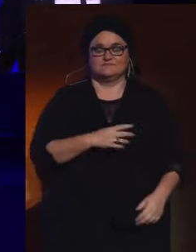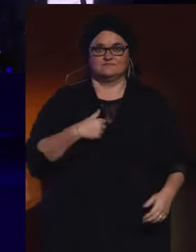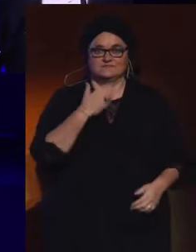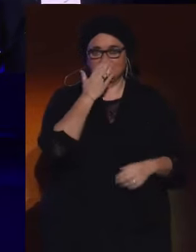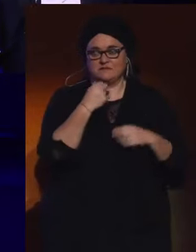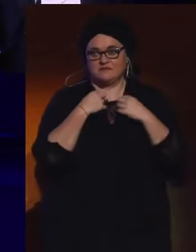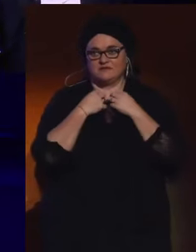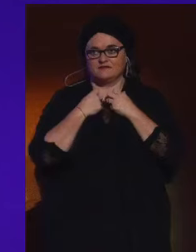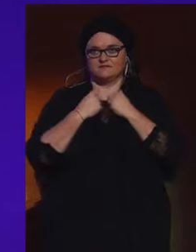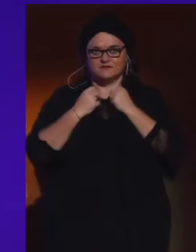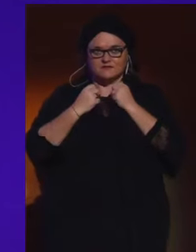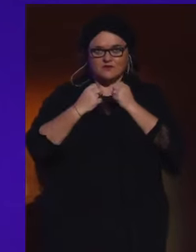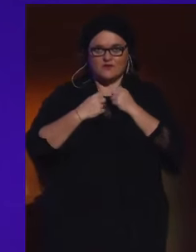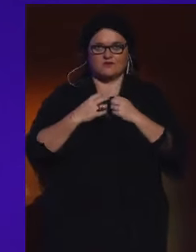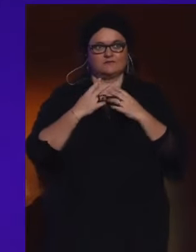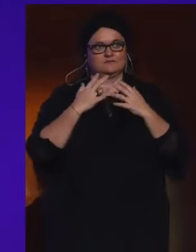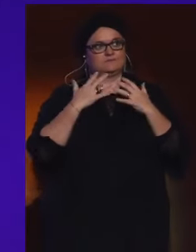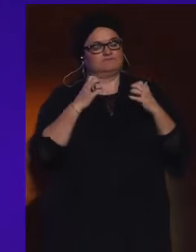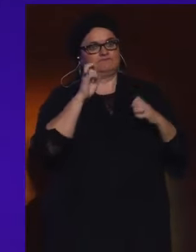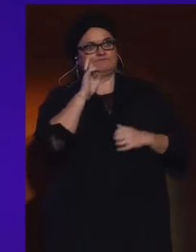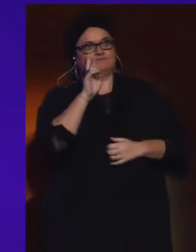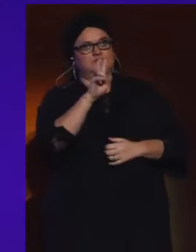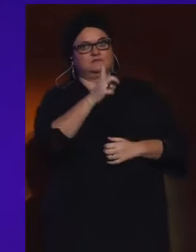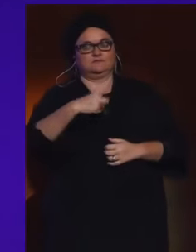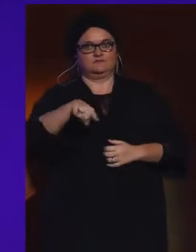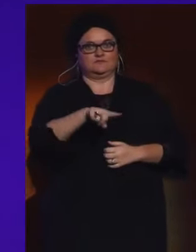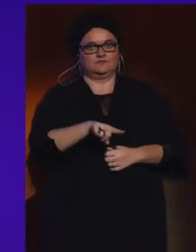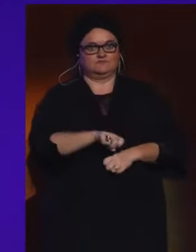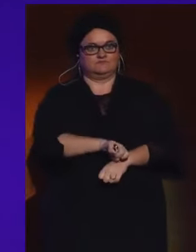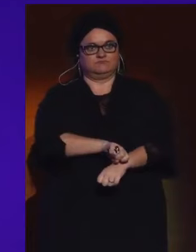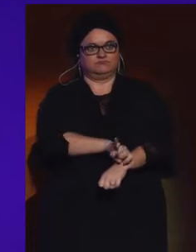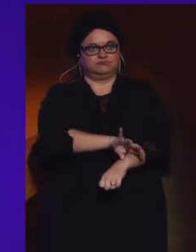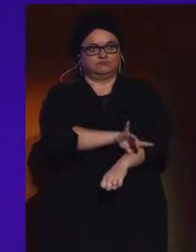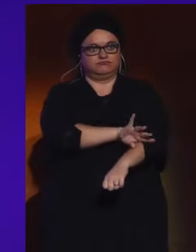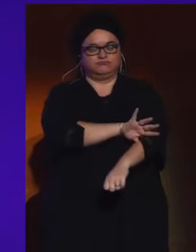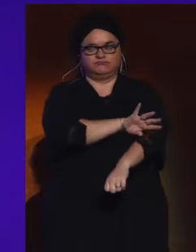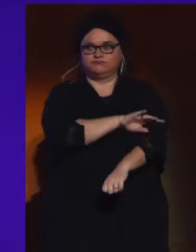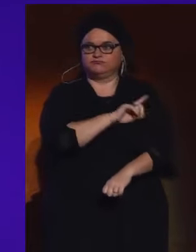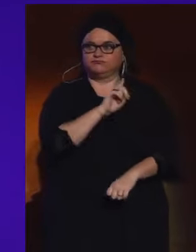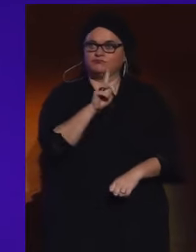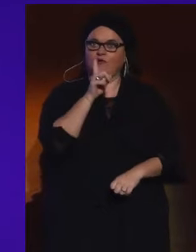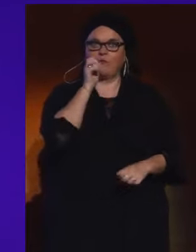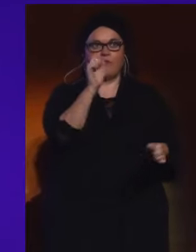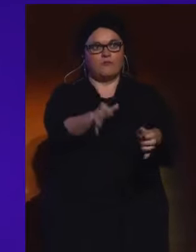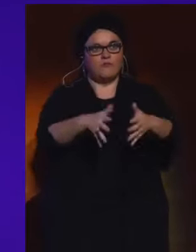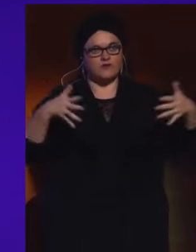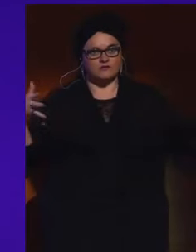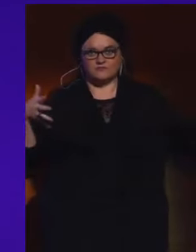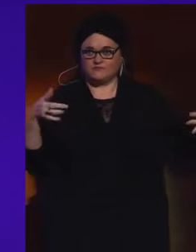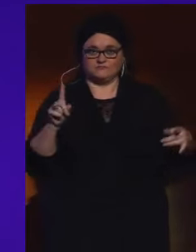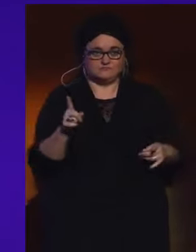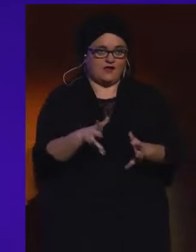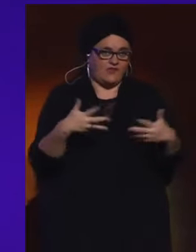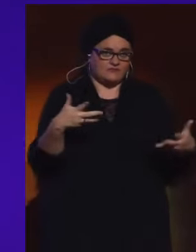Egia esan, impresioa ematen du hemendik hitz egiteak, ez hainbeste areto handia delako, handia